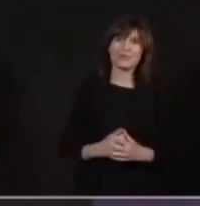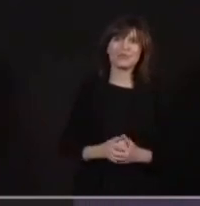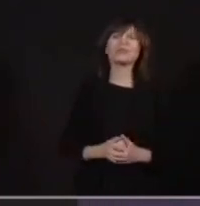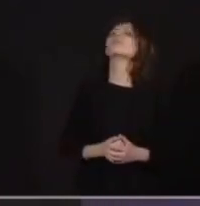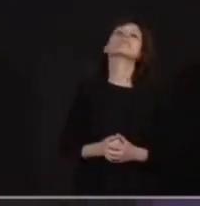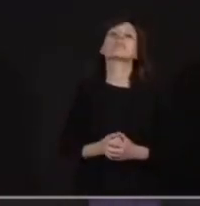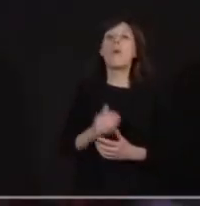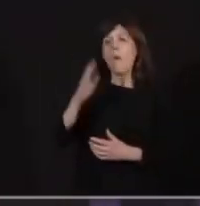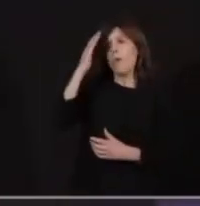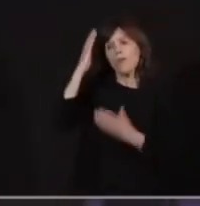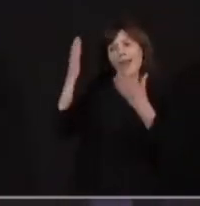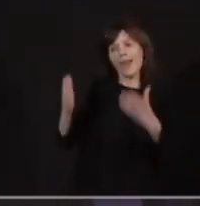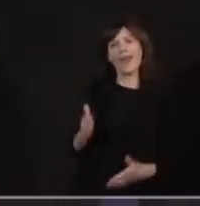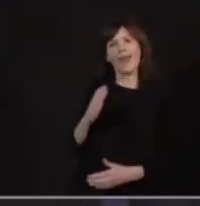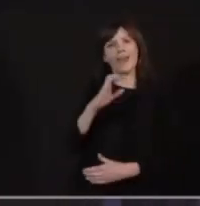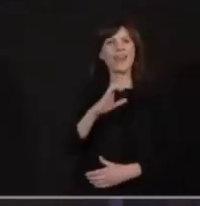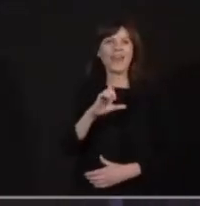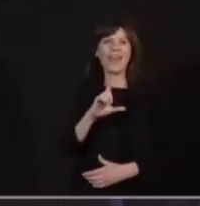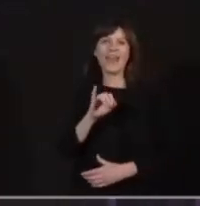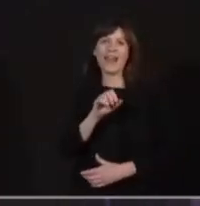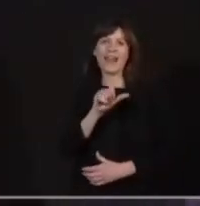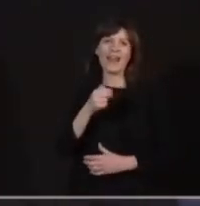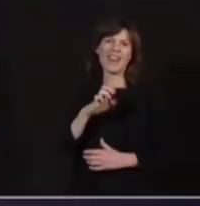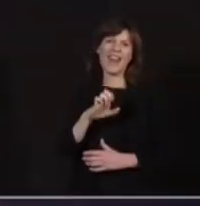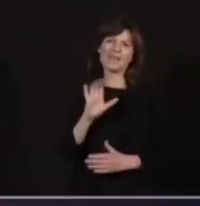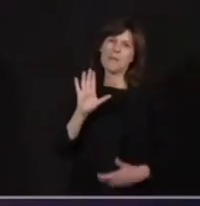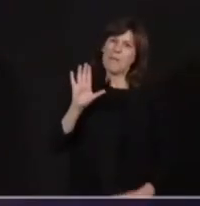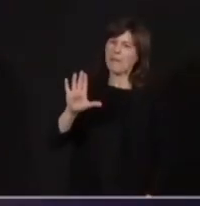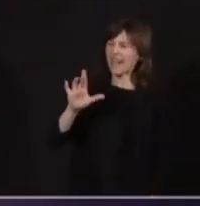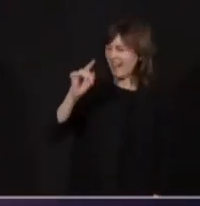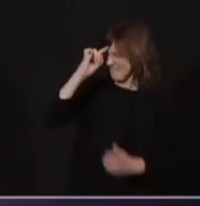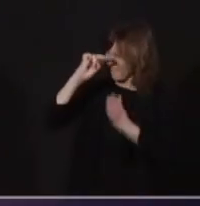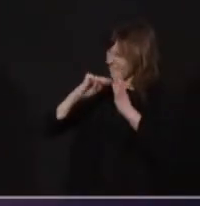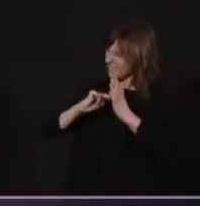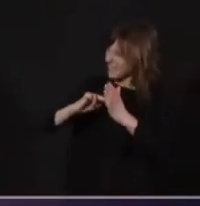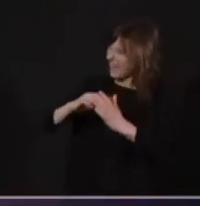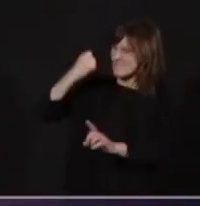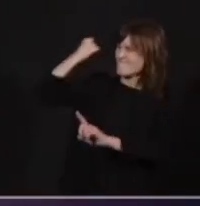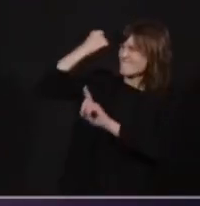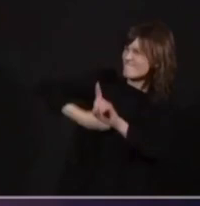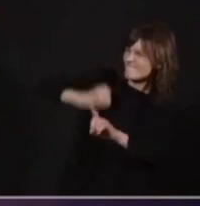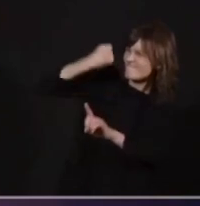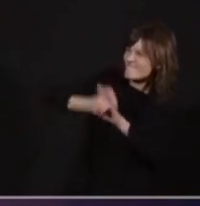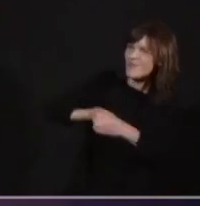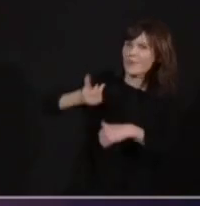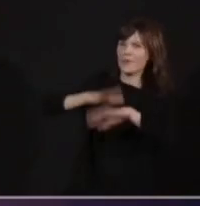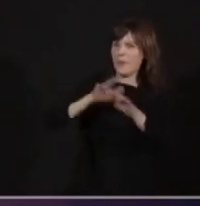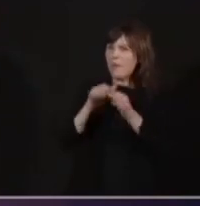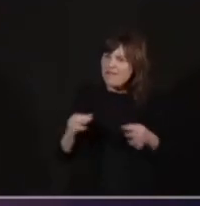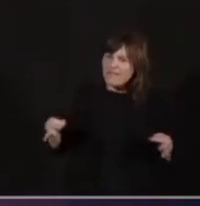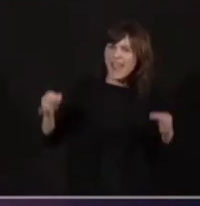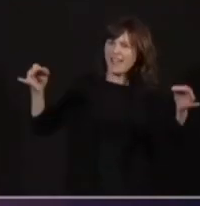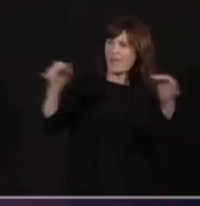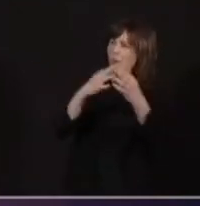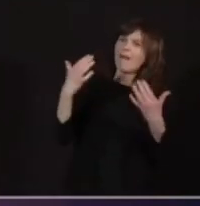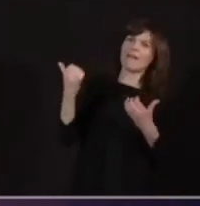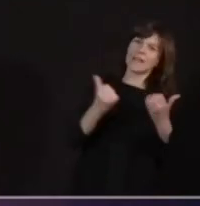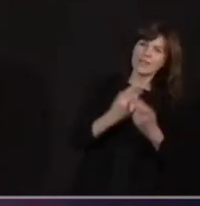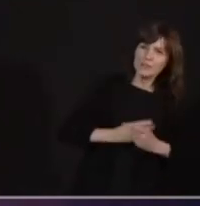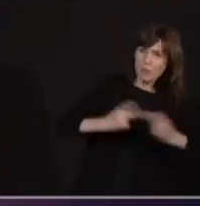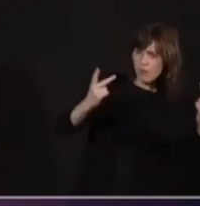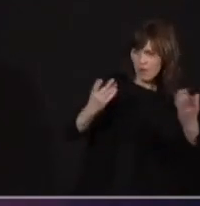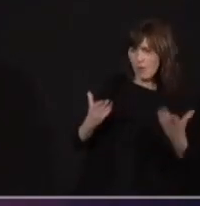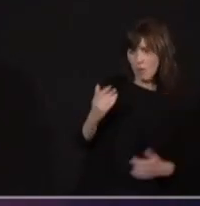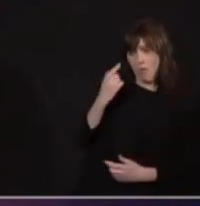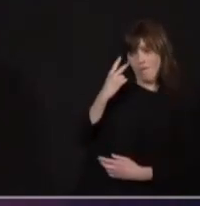On te connaît bien Eliane, tu es une défenseuse acharnée des territoires, une défenseuse acharnée du service public. On te voit en ce